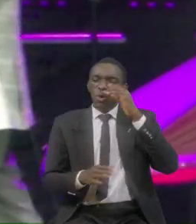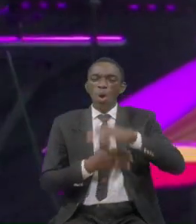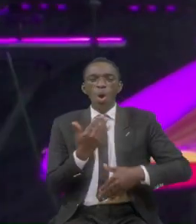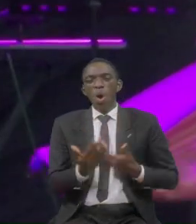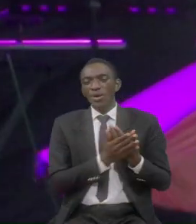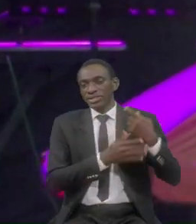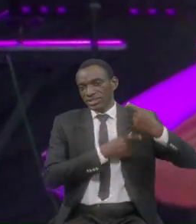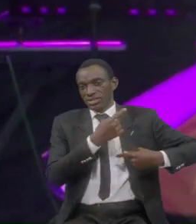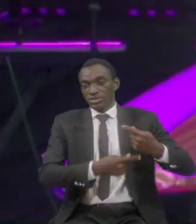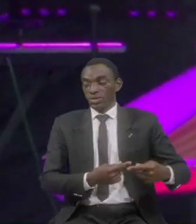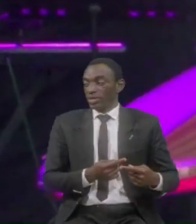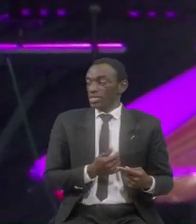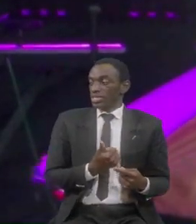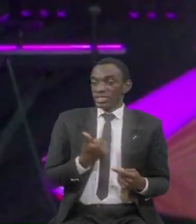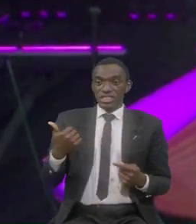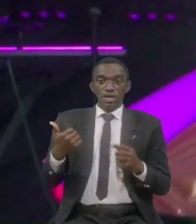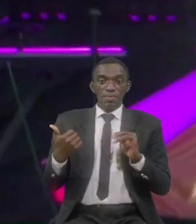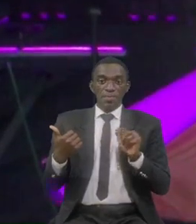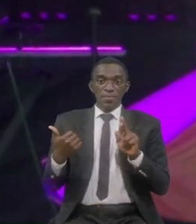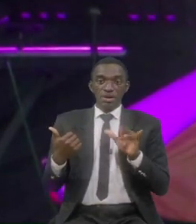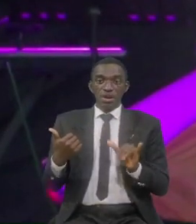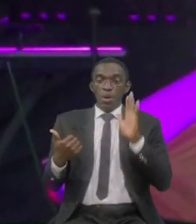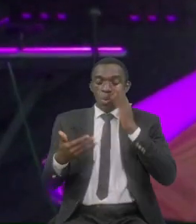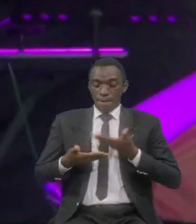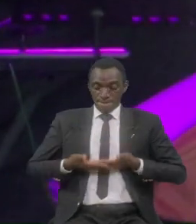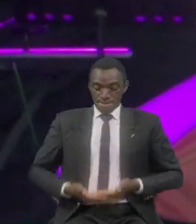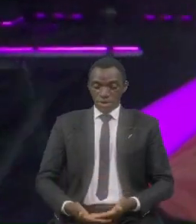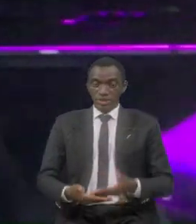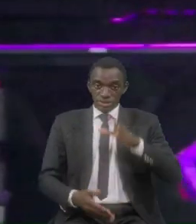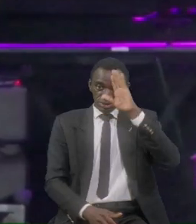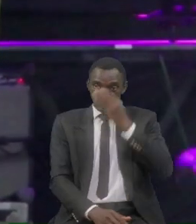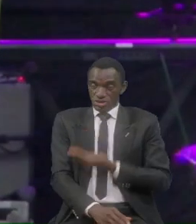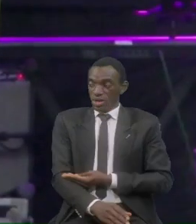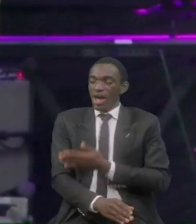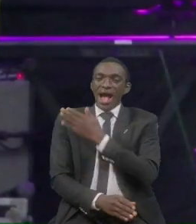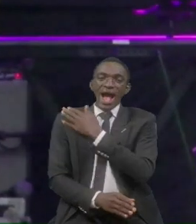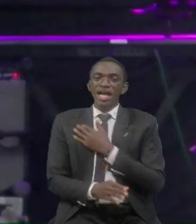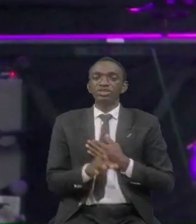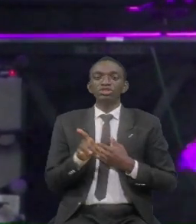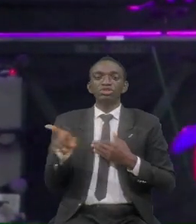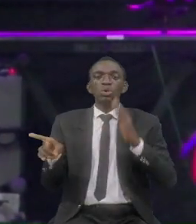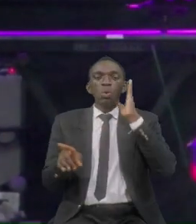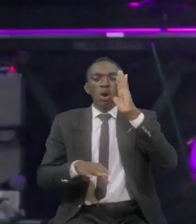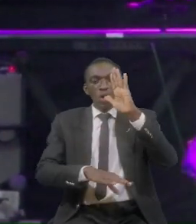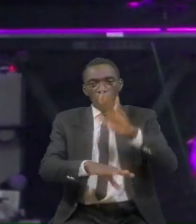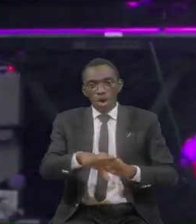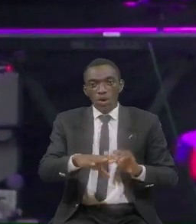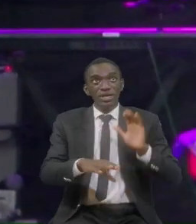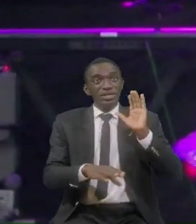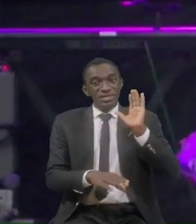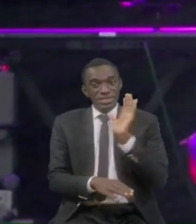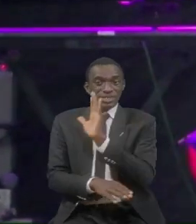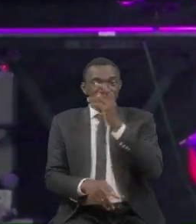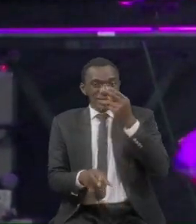iyang ihatag kanato ang usa ka shall call his name Jesus. Og tawgon ang iyang